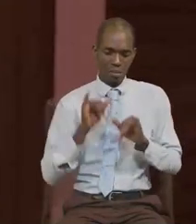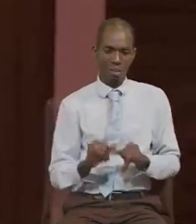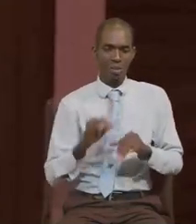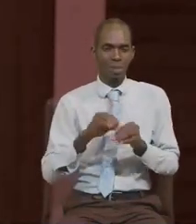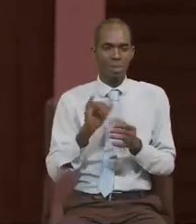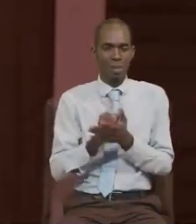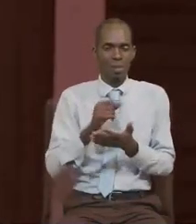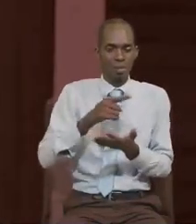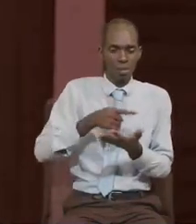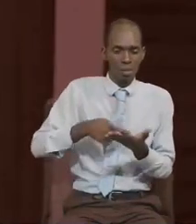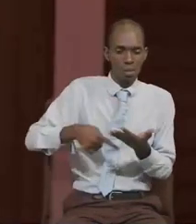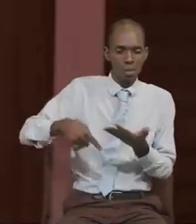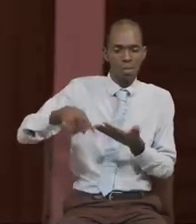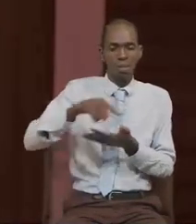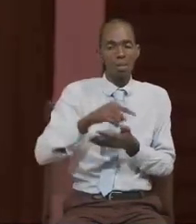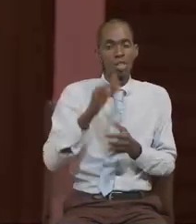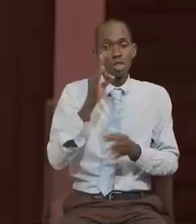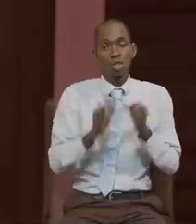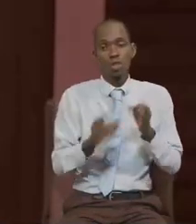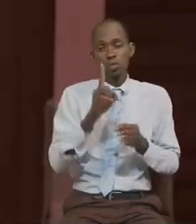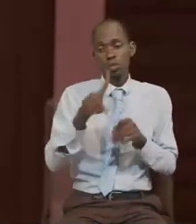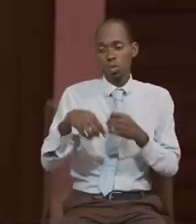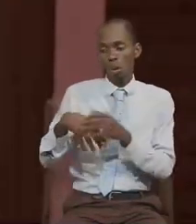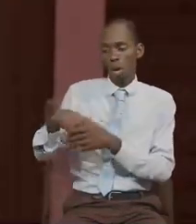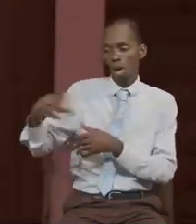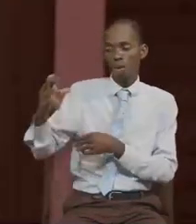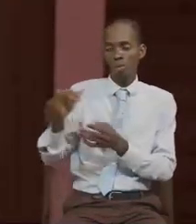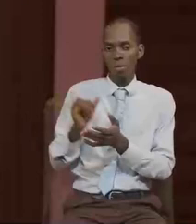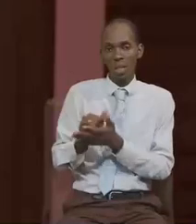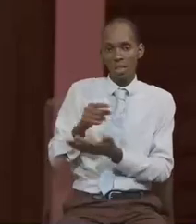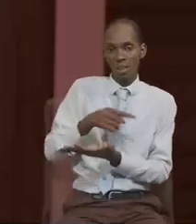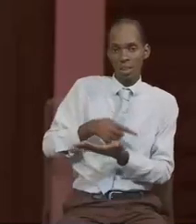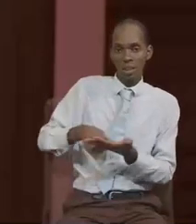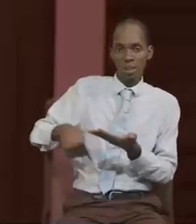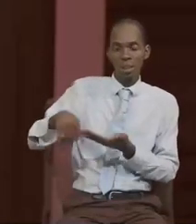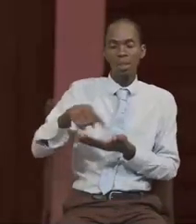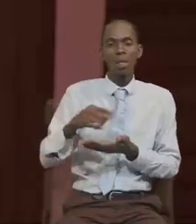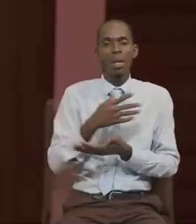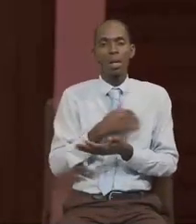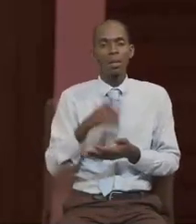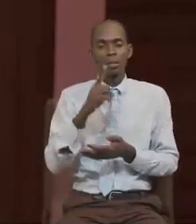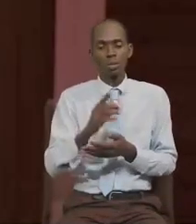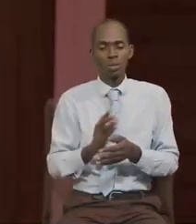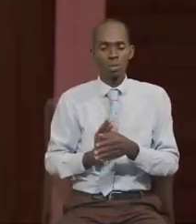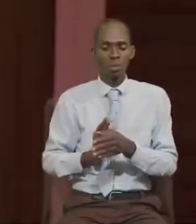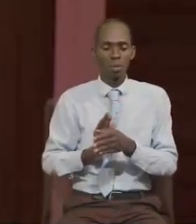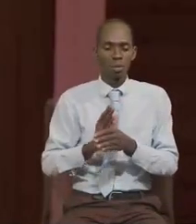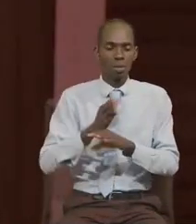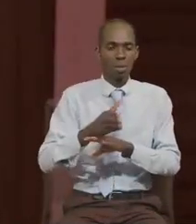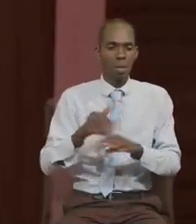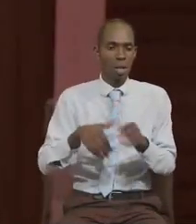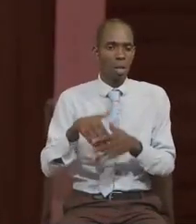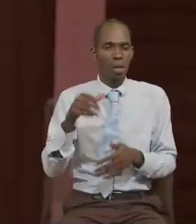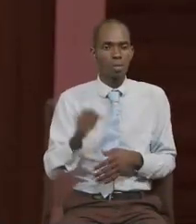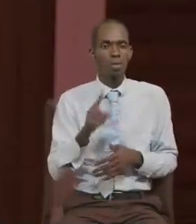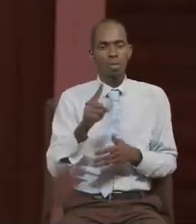Si tu sors du cercle et tu traverses la ligne, tu as transgressé.